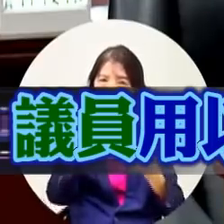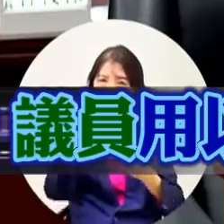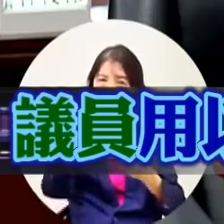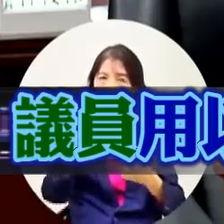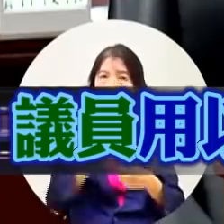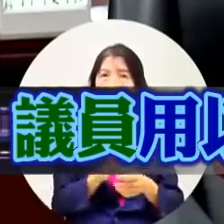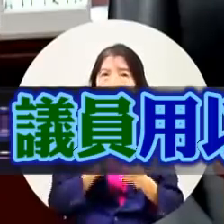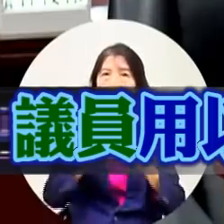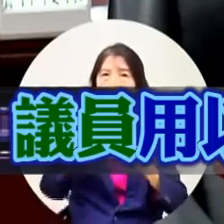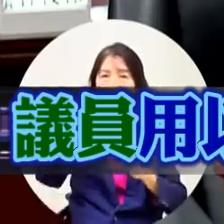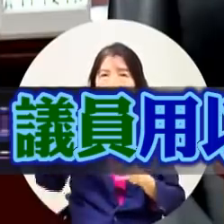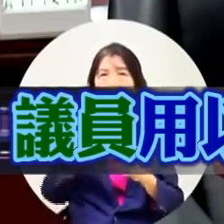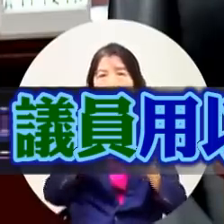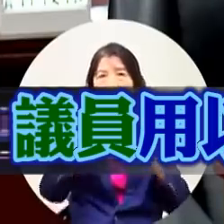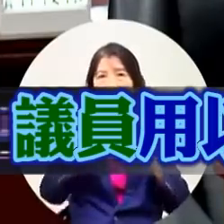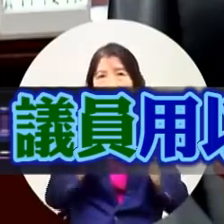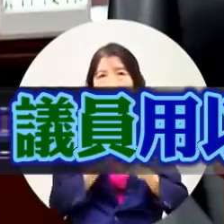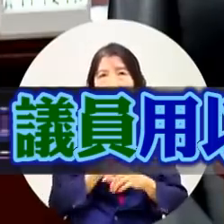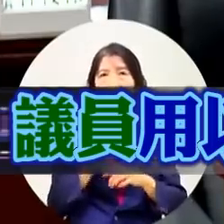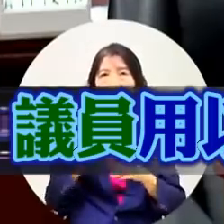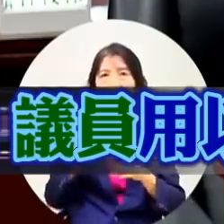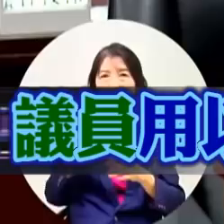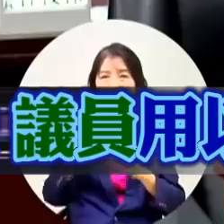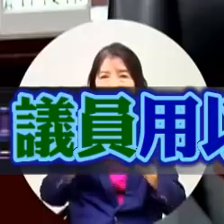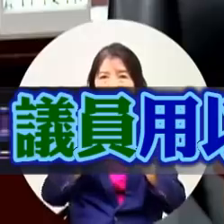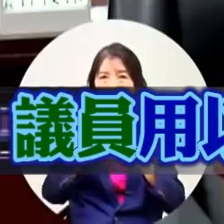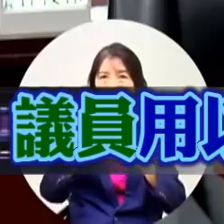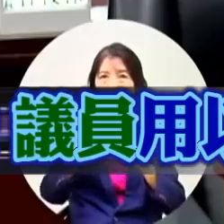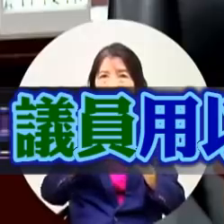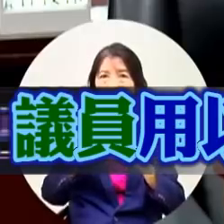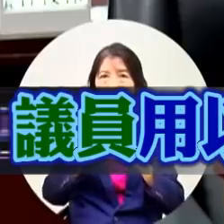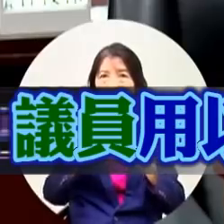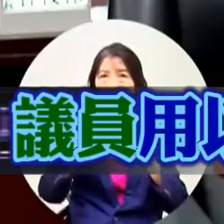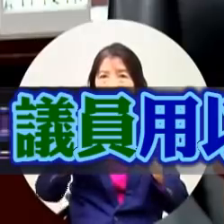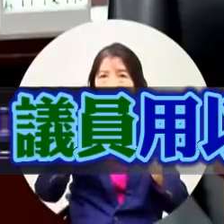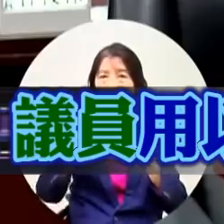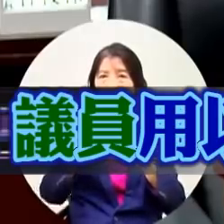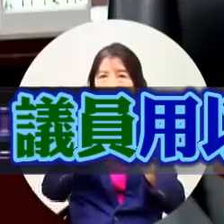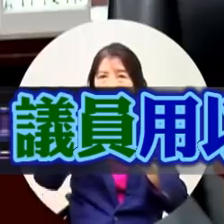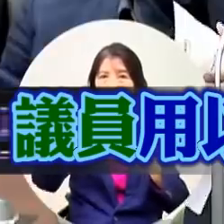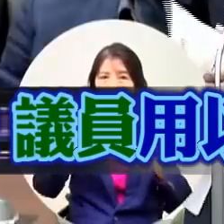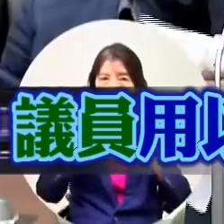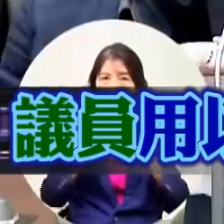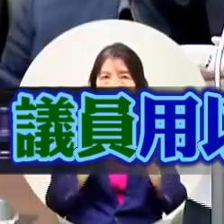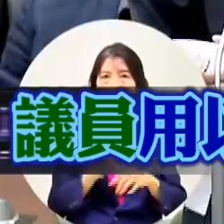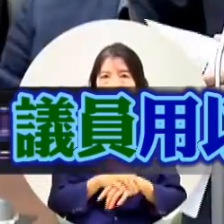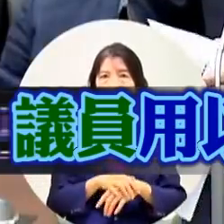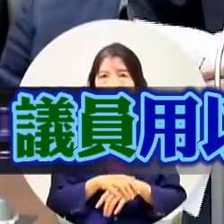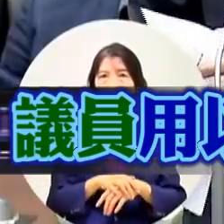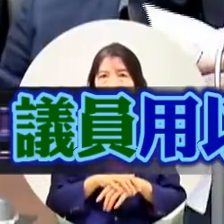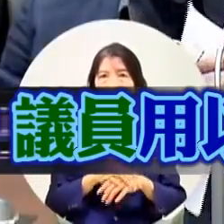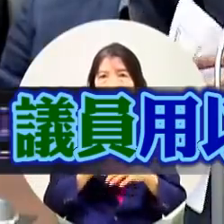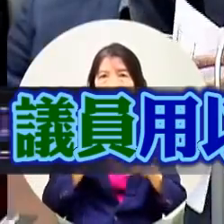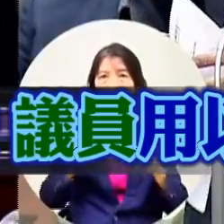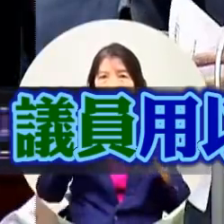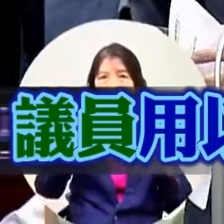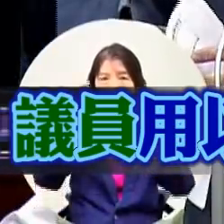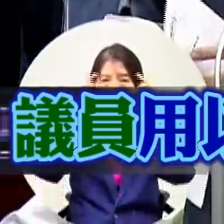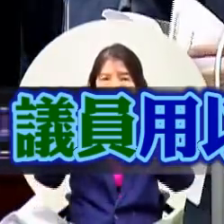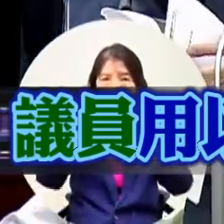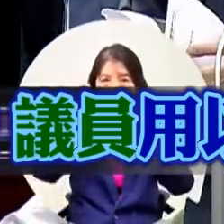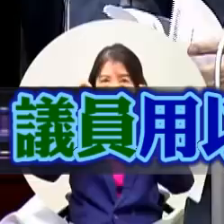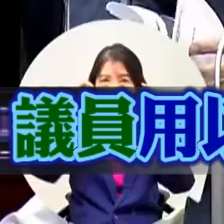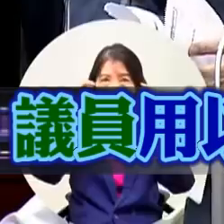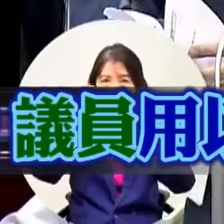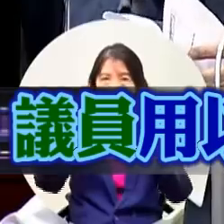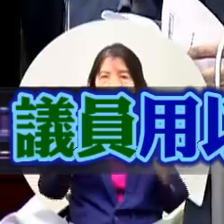回答。 请社会局叶局长回答。 那个 市长，你少讲一句话。 高雄